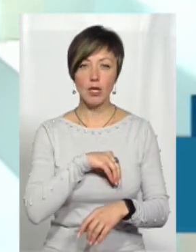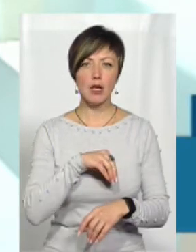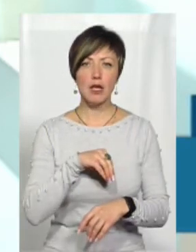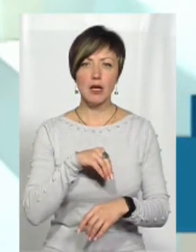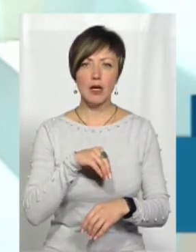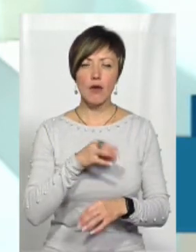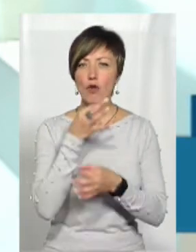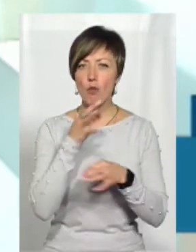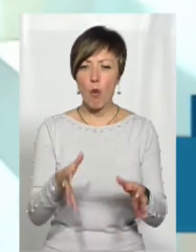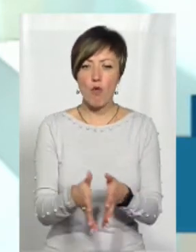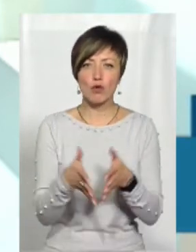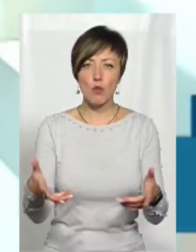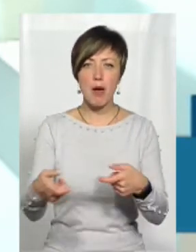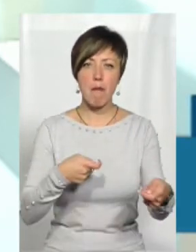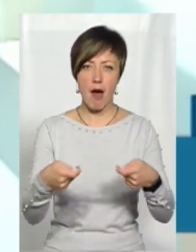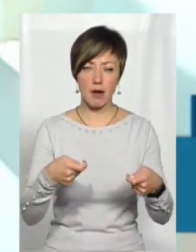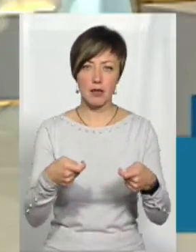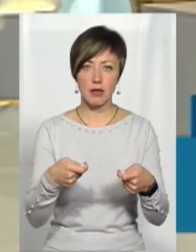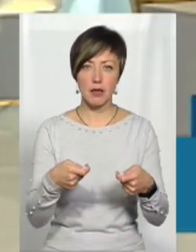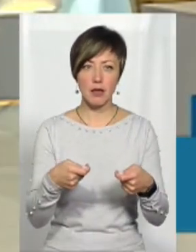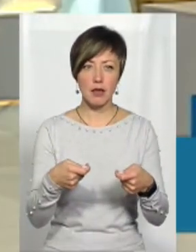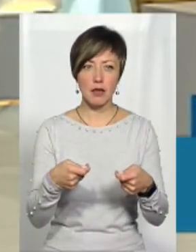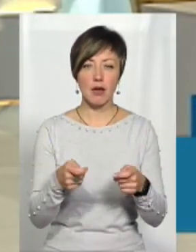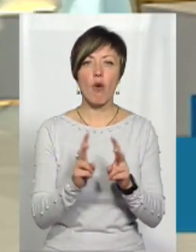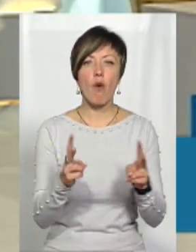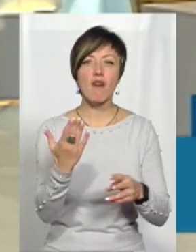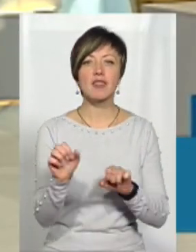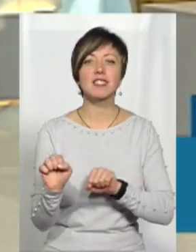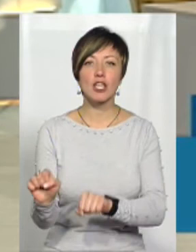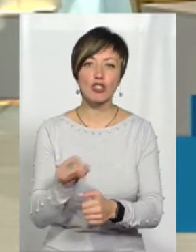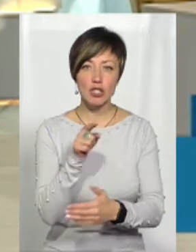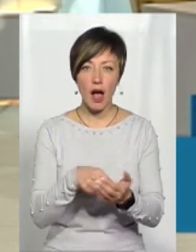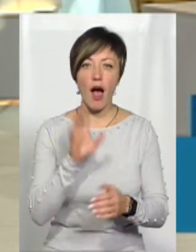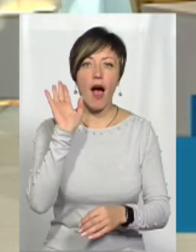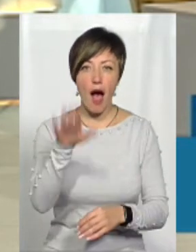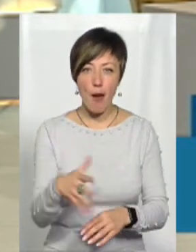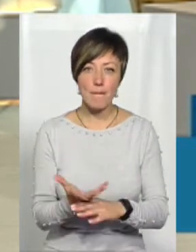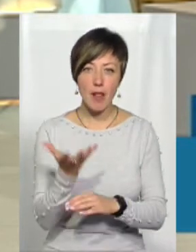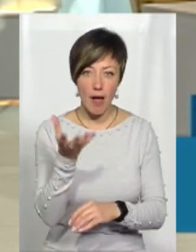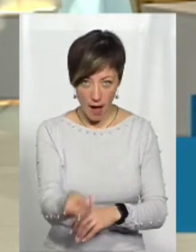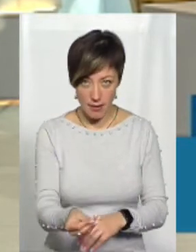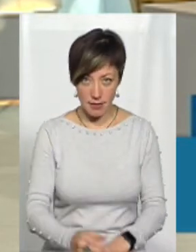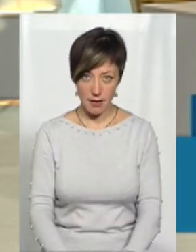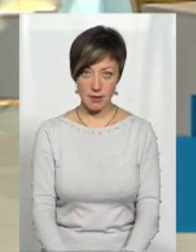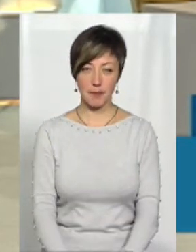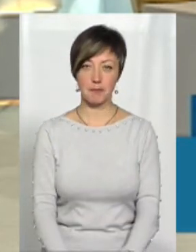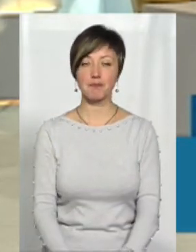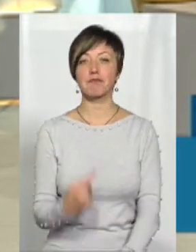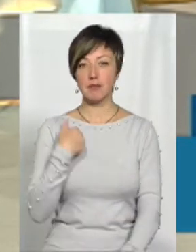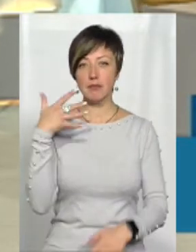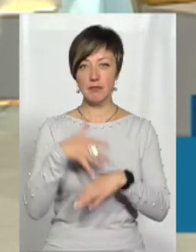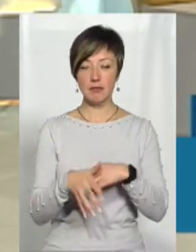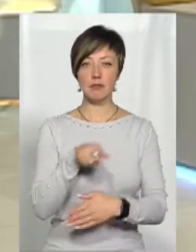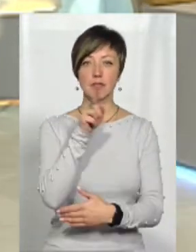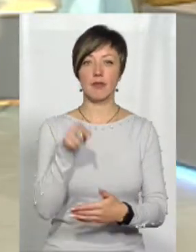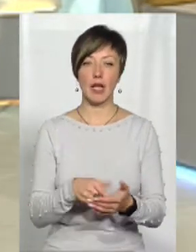в будь-якому супермаркеті. Кого ви захищаєте? Хай платять! Так, я зрозуміла